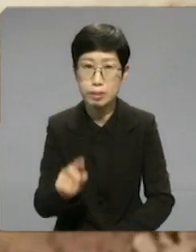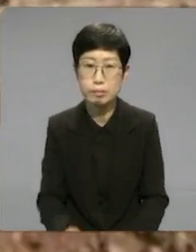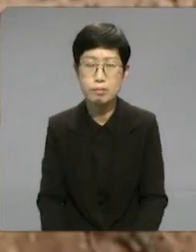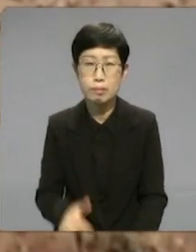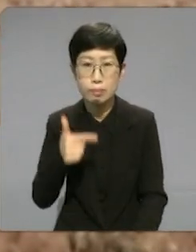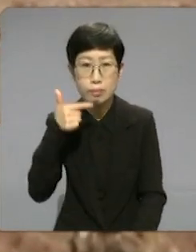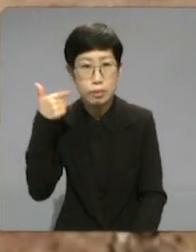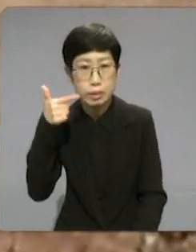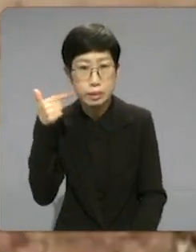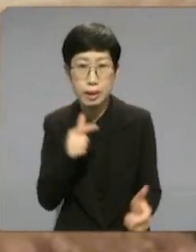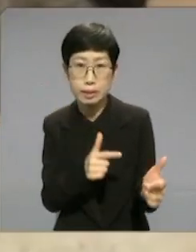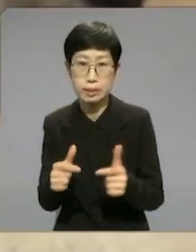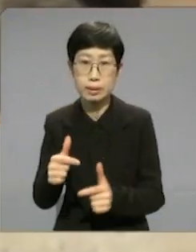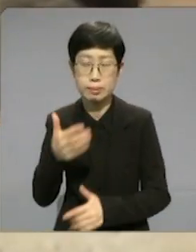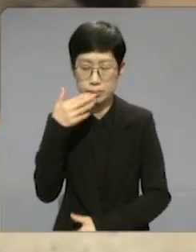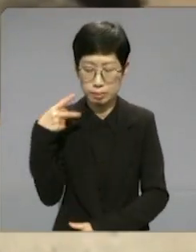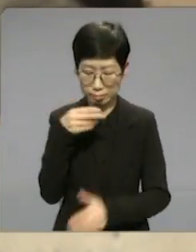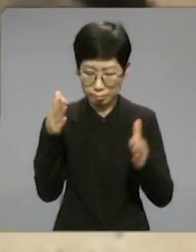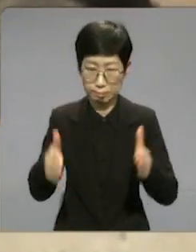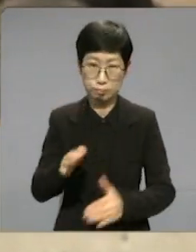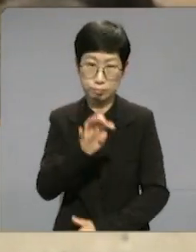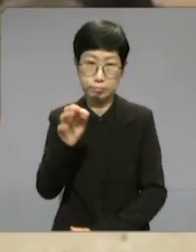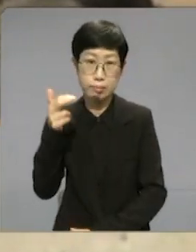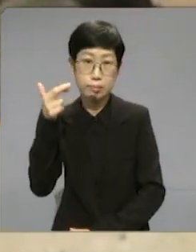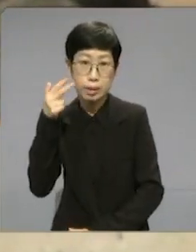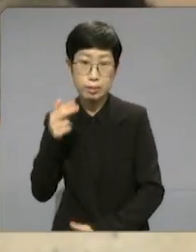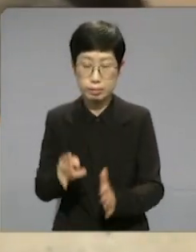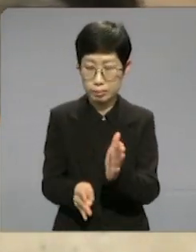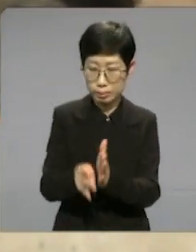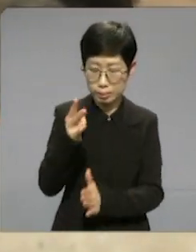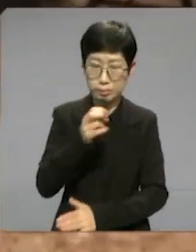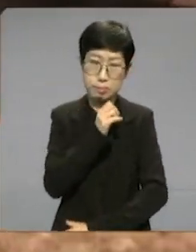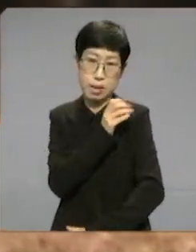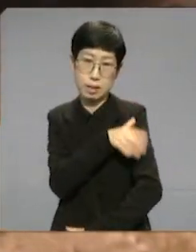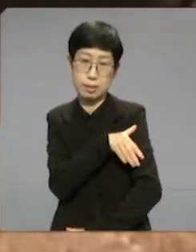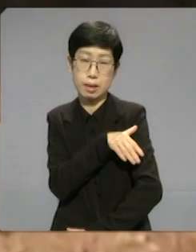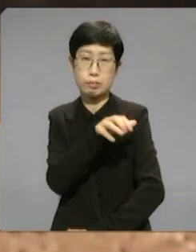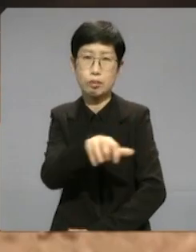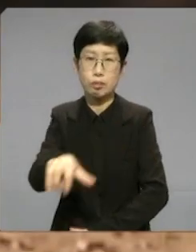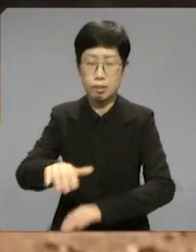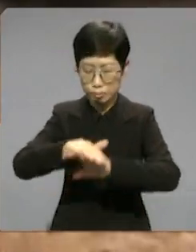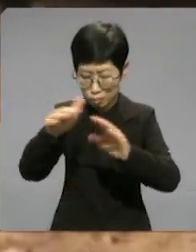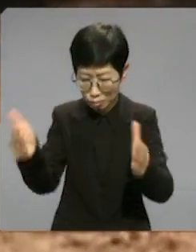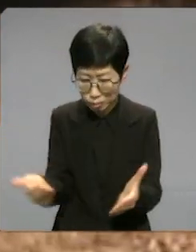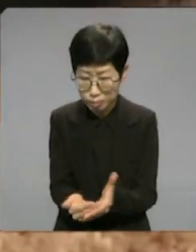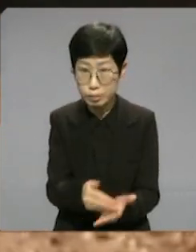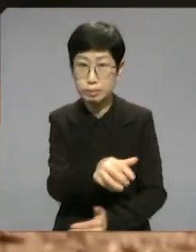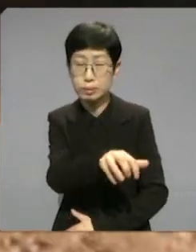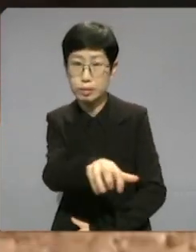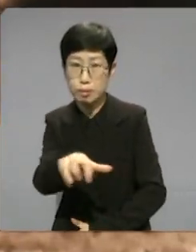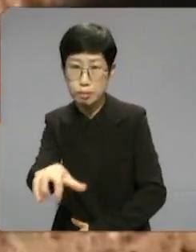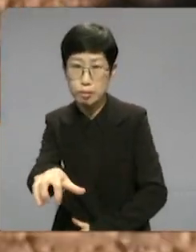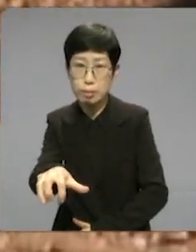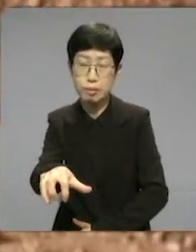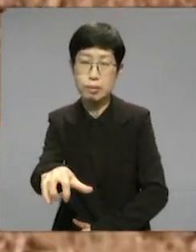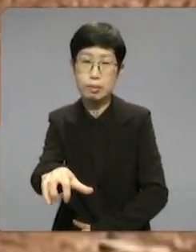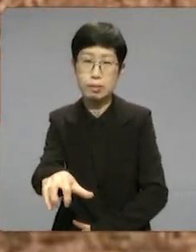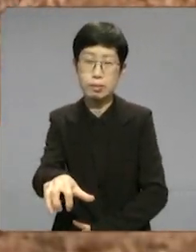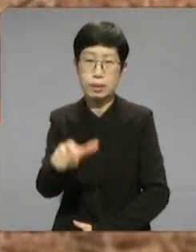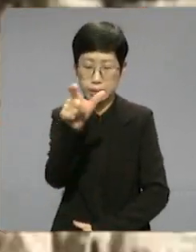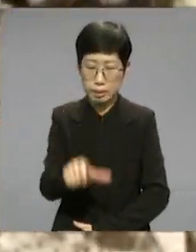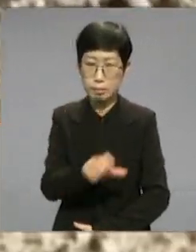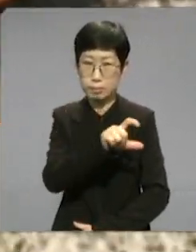늑대들이 라마단 기간 유럽과 미국 예루살렘과 팔레스타인의 유대 국가 중심부 등 모든 곳에서